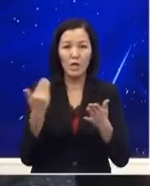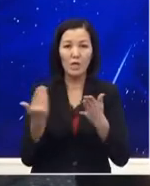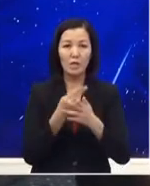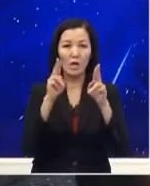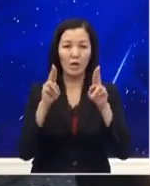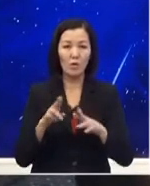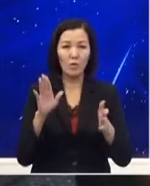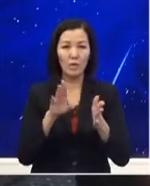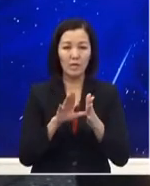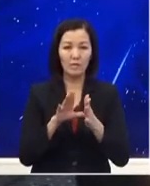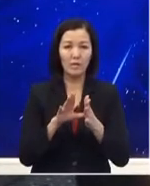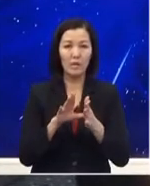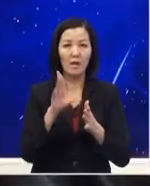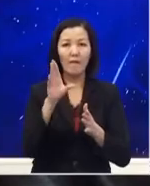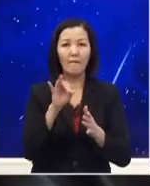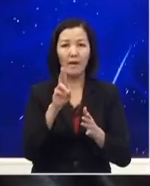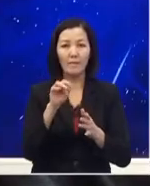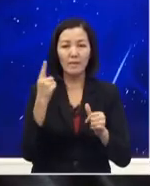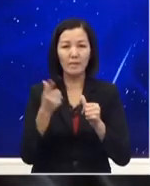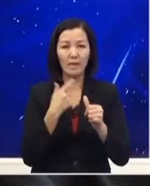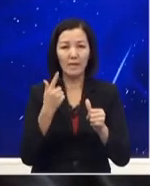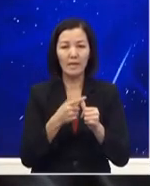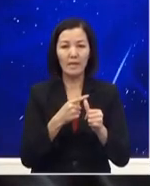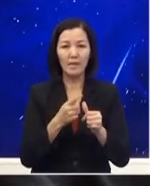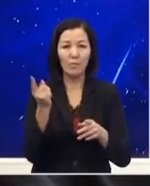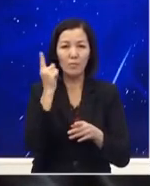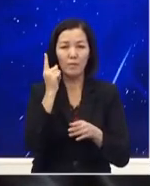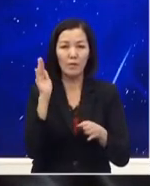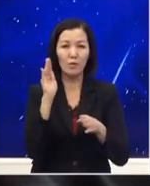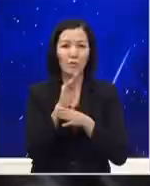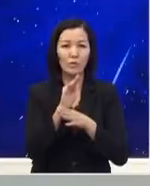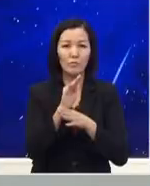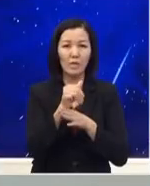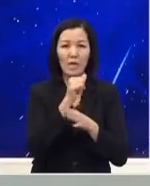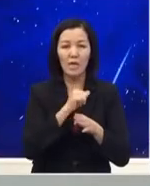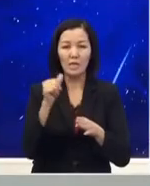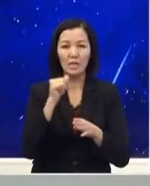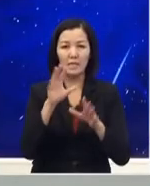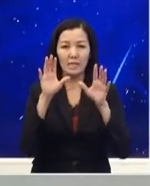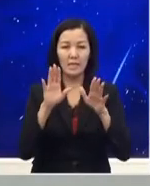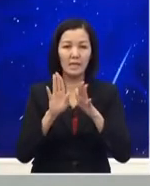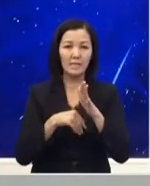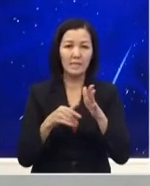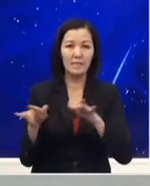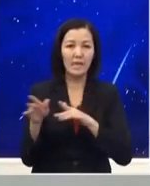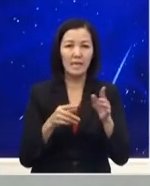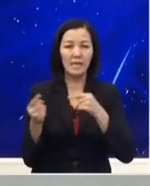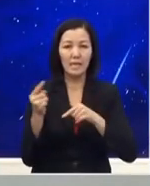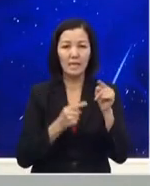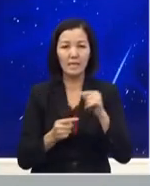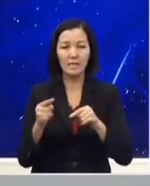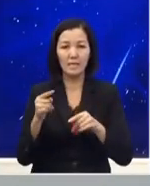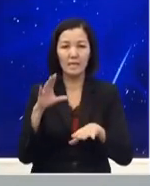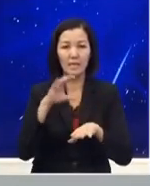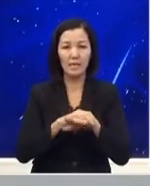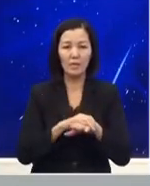жүйе қолданылып жатыр. Вайпон деп аталады. Бұл мобильдік қосымша кірісін жасырған заңсыз әрекеттенген кәсіпкерлерді анықтауға көмектесіп